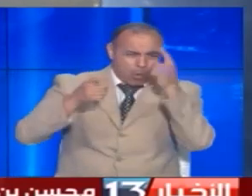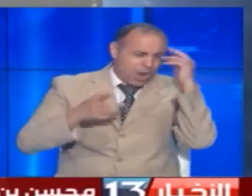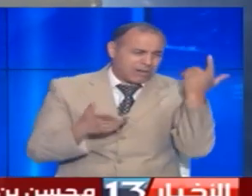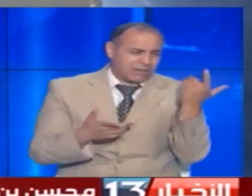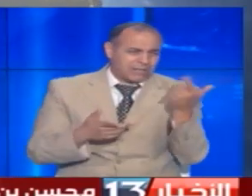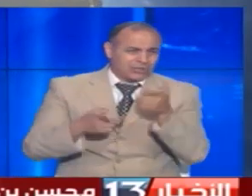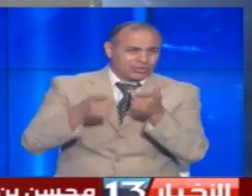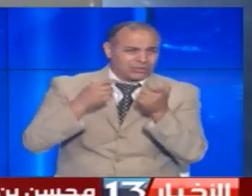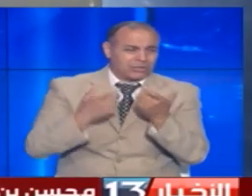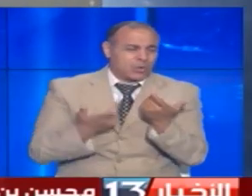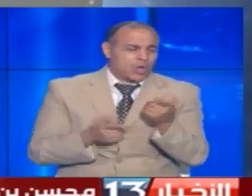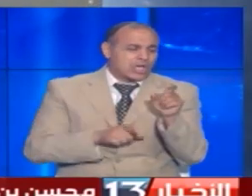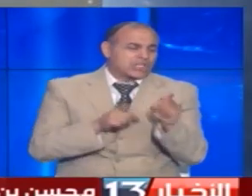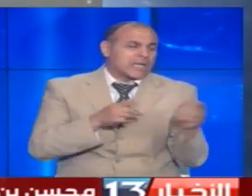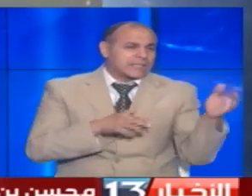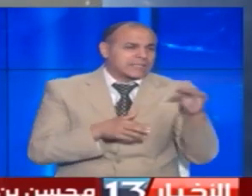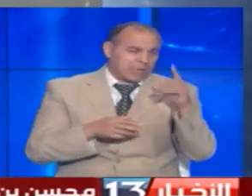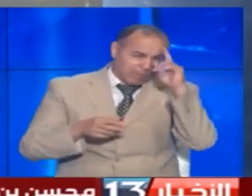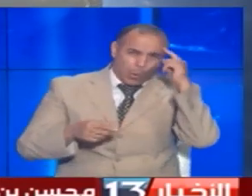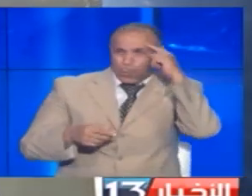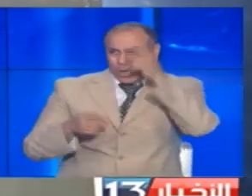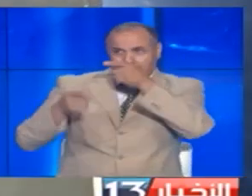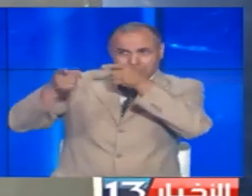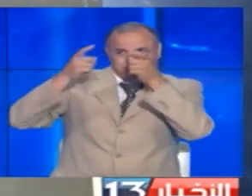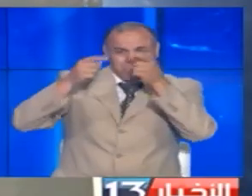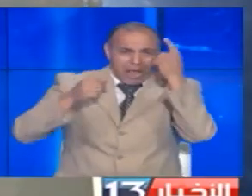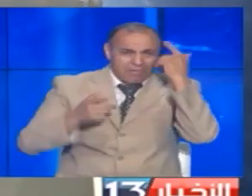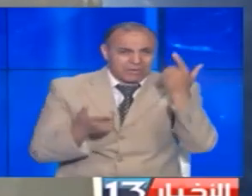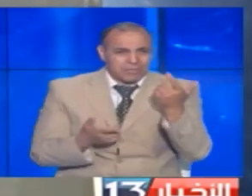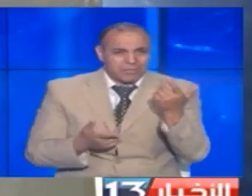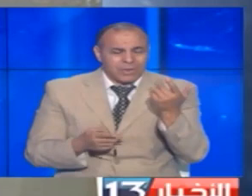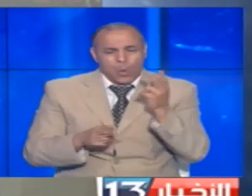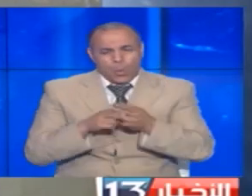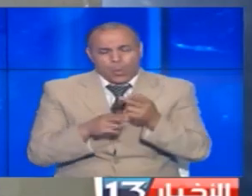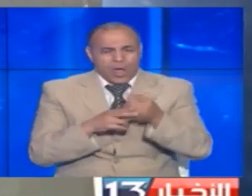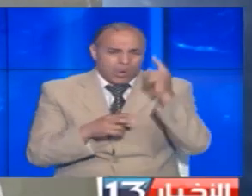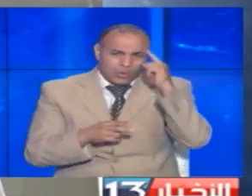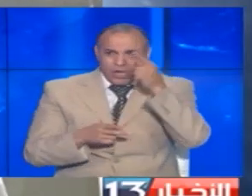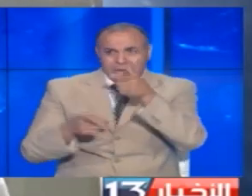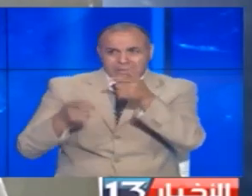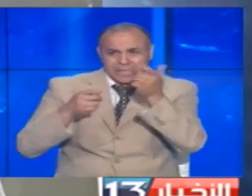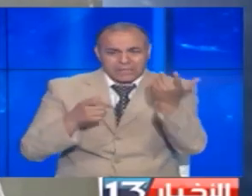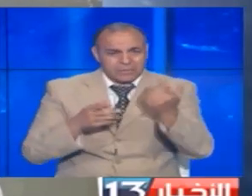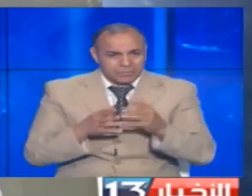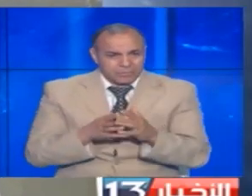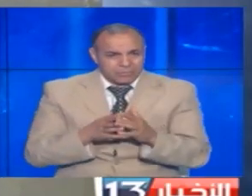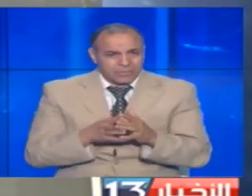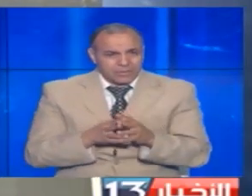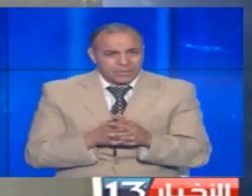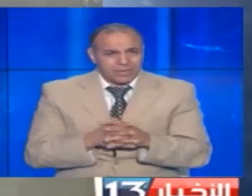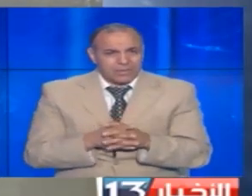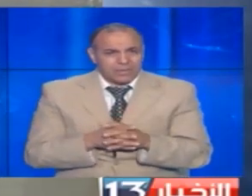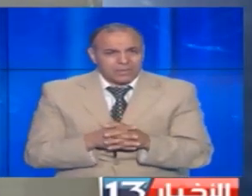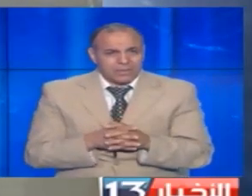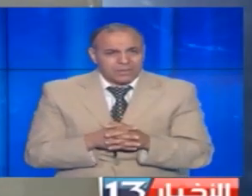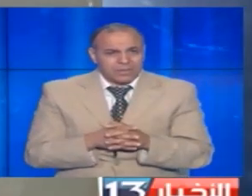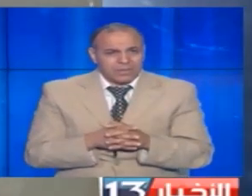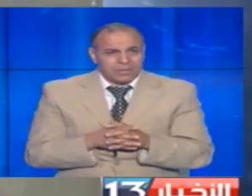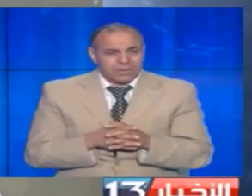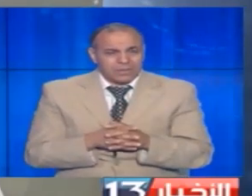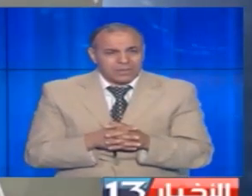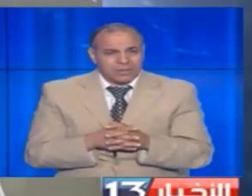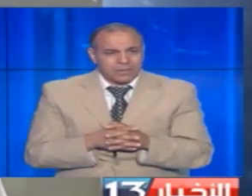والمعضله الاخرى هي السيد غير خاطر عرف منذ سنوات اه نقولوا